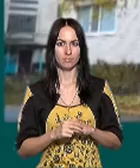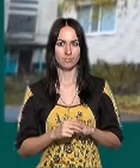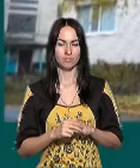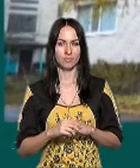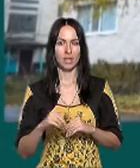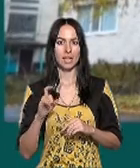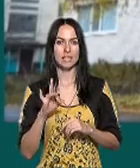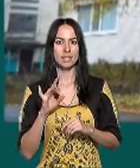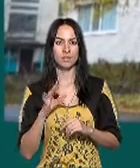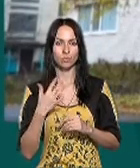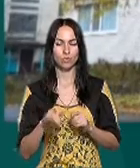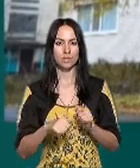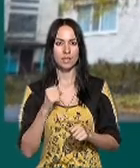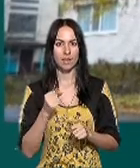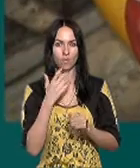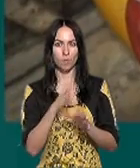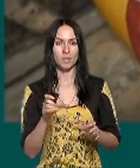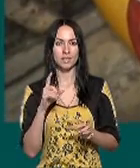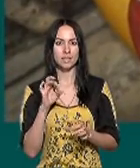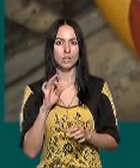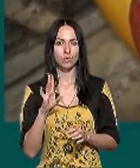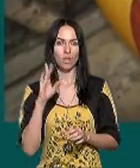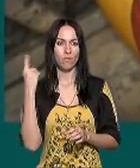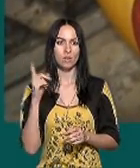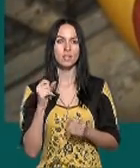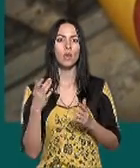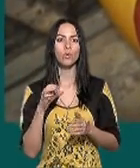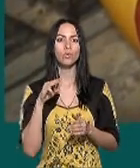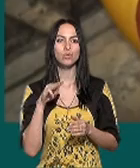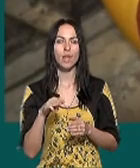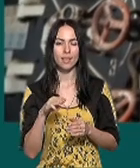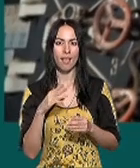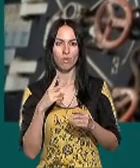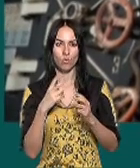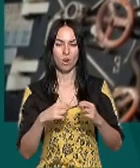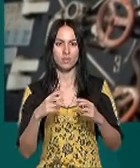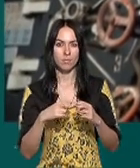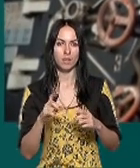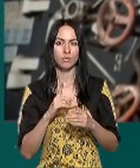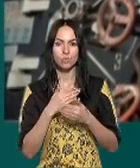Зрив опалювального сезону в області, за якою статтею розслідують відсутність тепла.